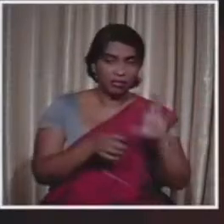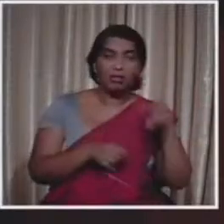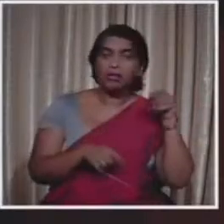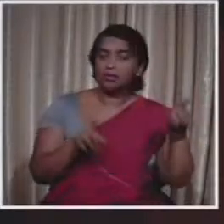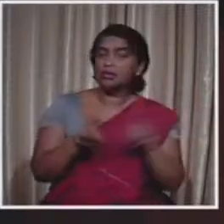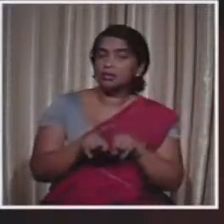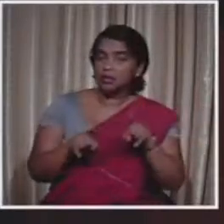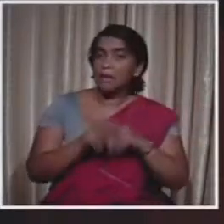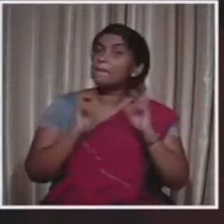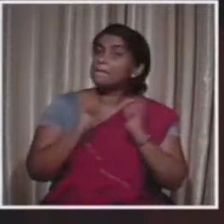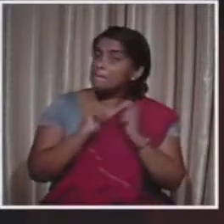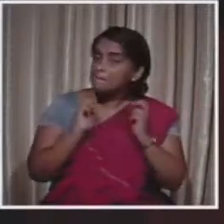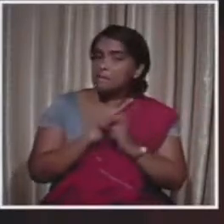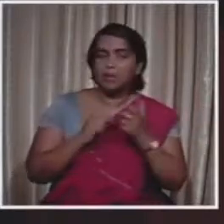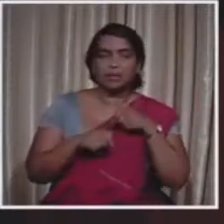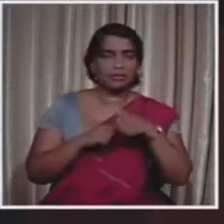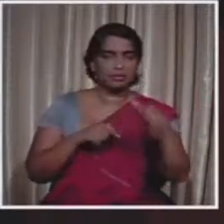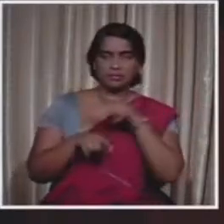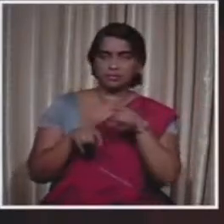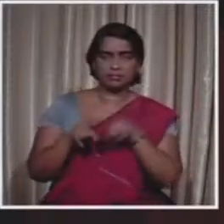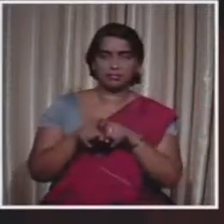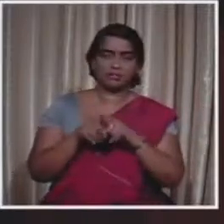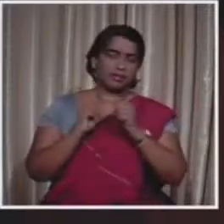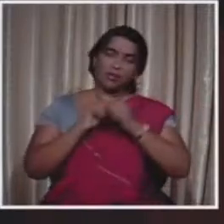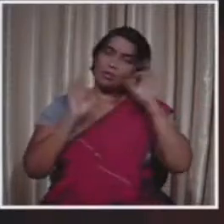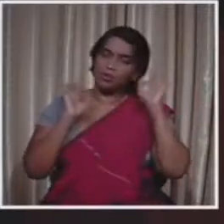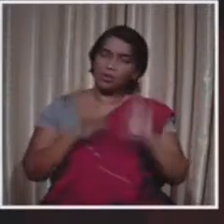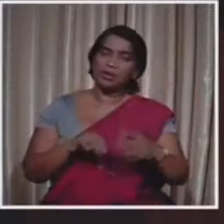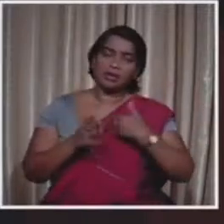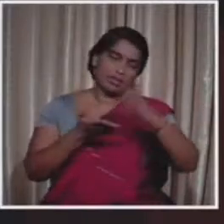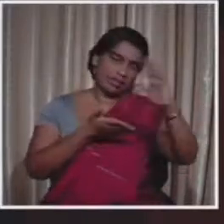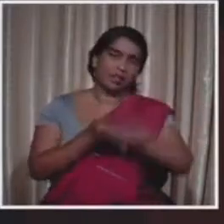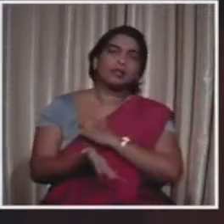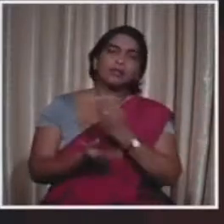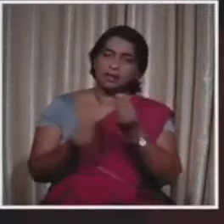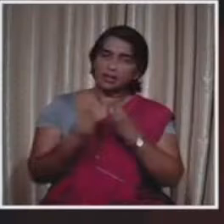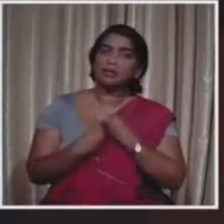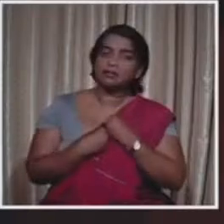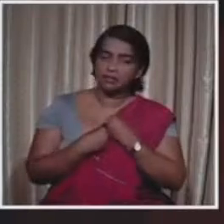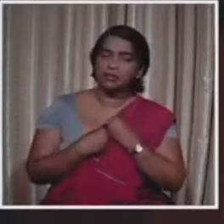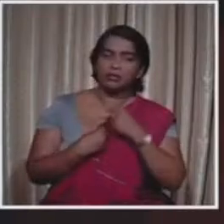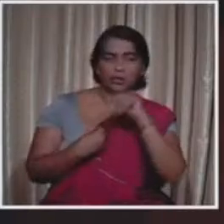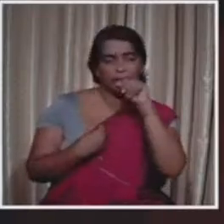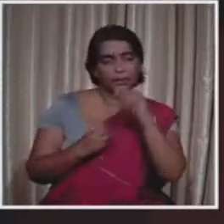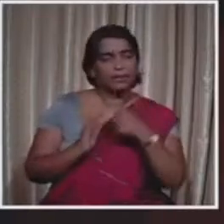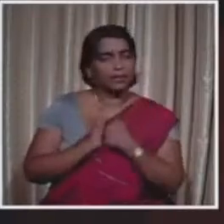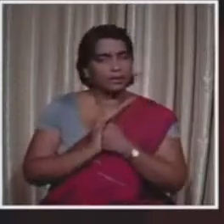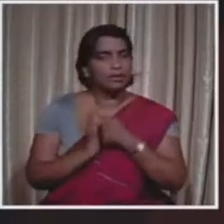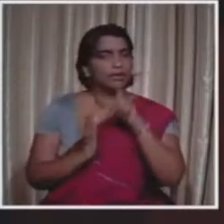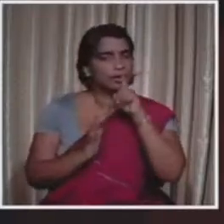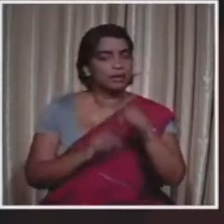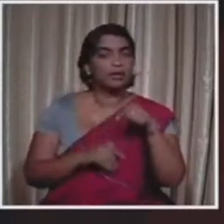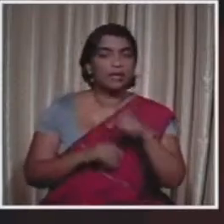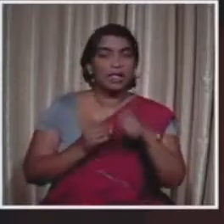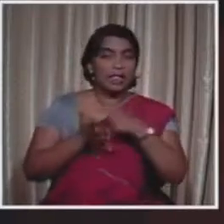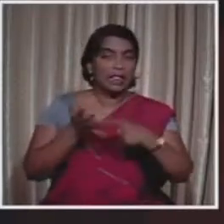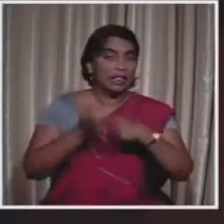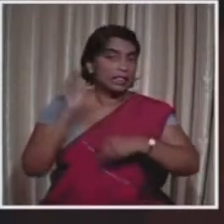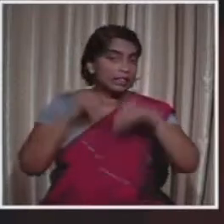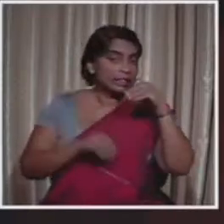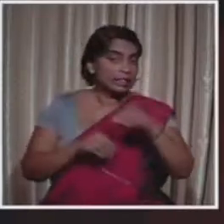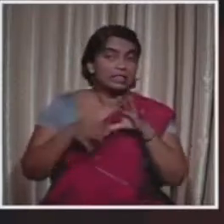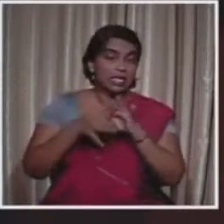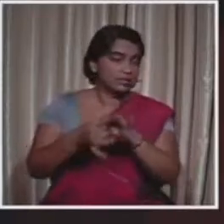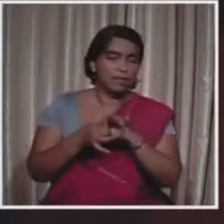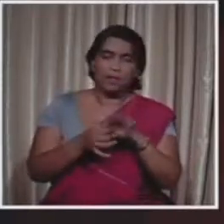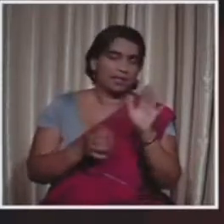නිසා මේ අරබුදයක් ඇති කරන්න ඔබ තමුන්නාසලා කටයුතු කරන්න එපා ඒ සහාය දෙන්න ඔබ තමුන්නාසලා කියන එක ඉතාම ඉතාමත්ම ගෞරවයෙන් ඉල්ලනවා මේක දේශපාලන වශයෙන් සම්බන්ධ කරන්න